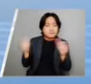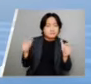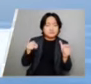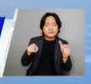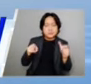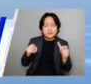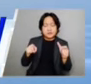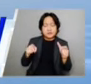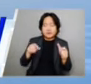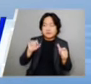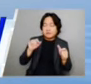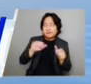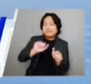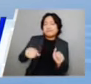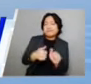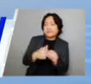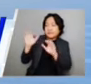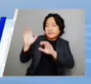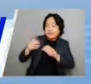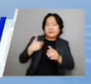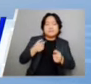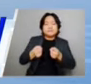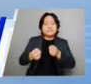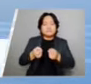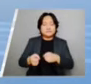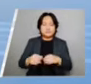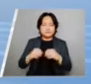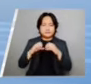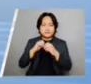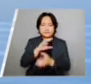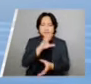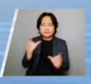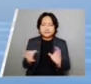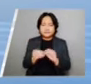na po tayo dyan. Para sa GMA Integrated News, Salima Refran, ang inyong saksi.